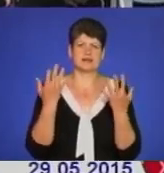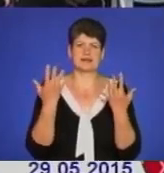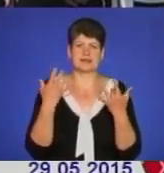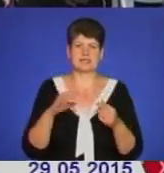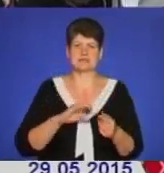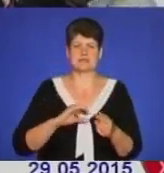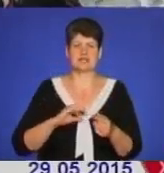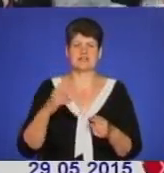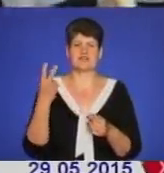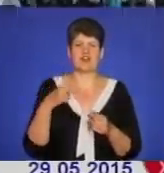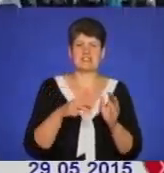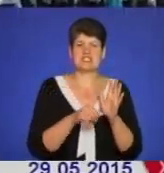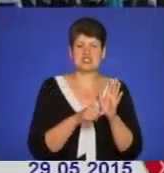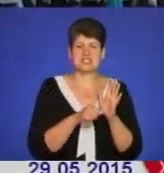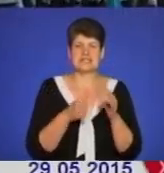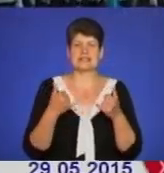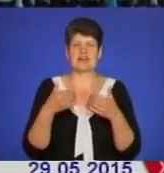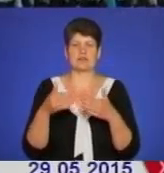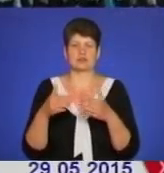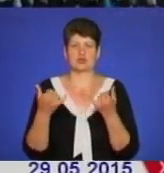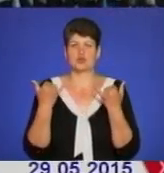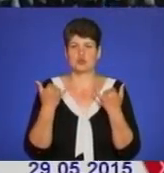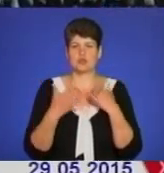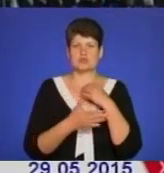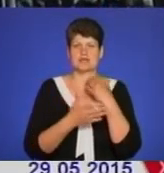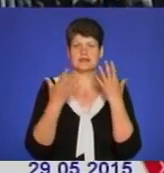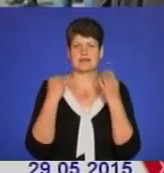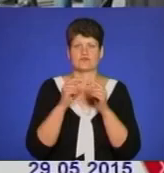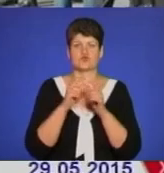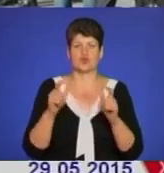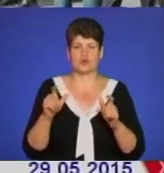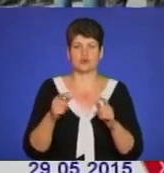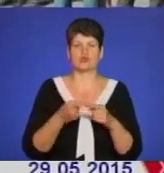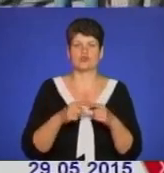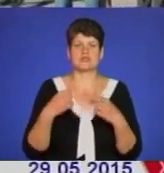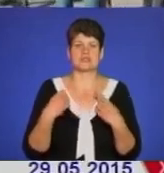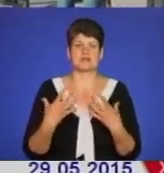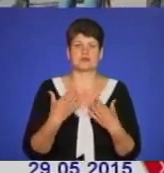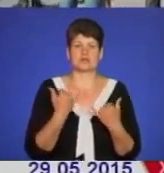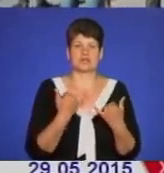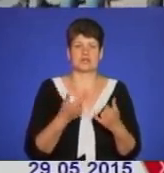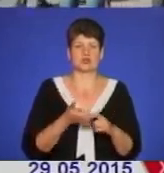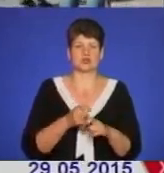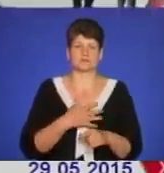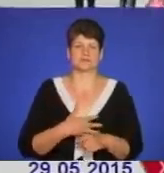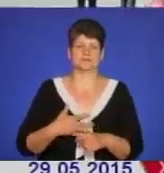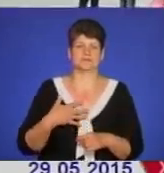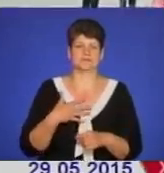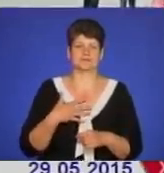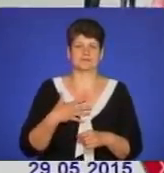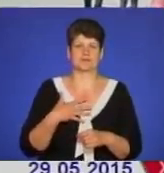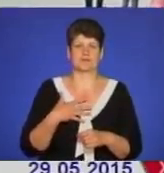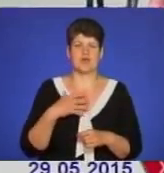– аж 26. Для випускників сьогодні останній день у школі, тому це свято для них найбільш хвилююче.